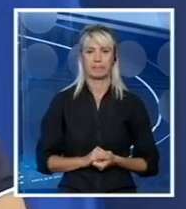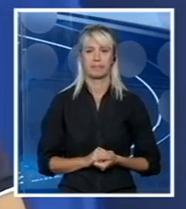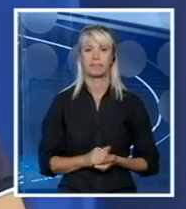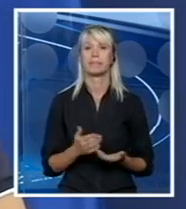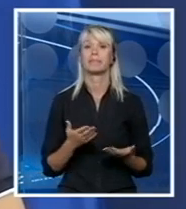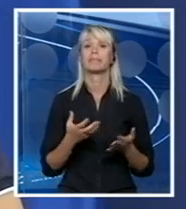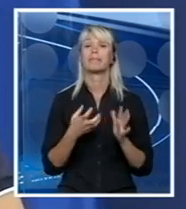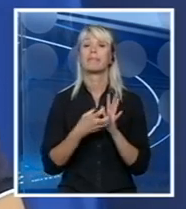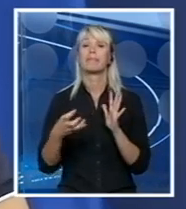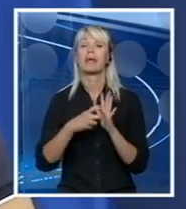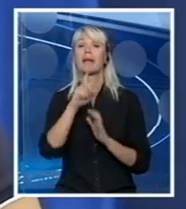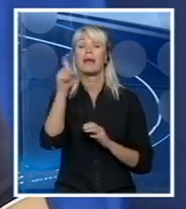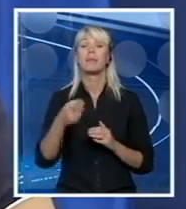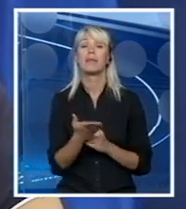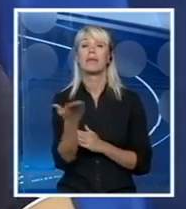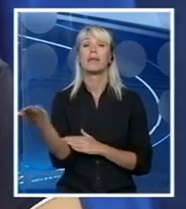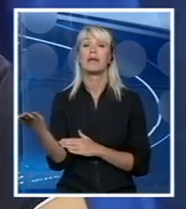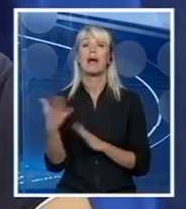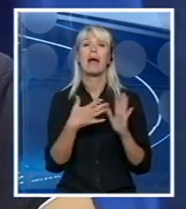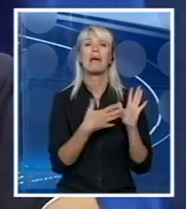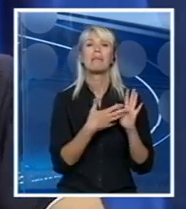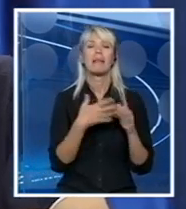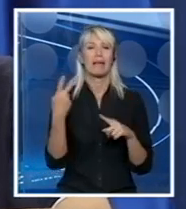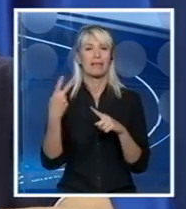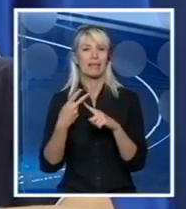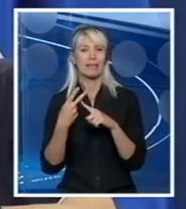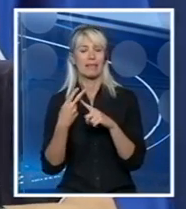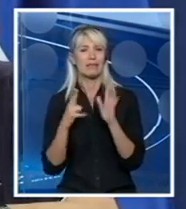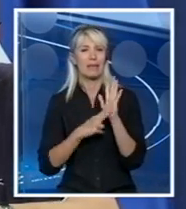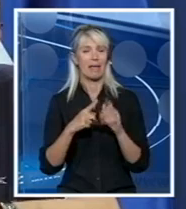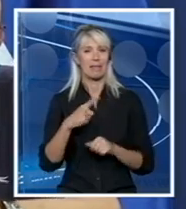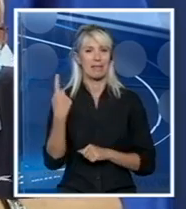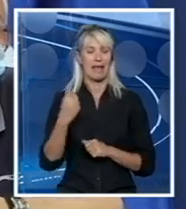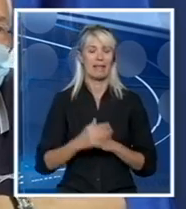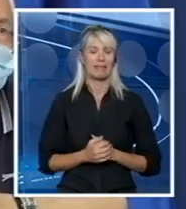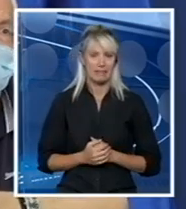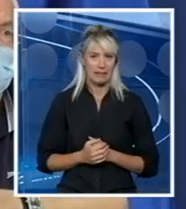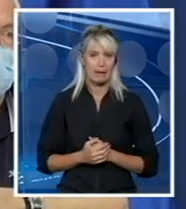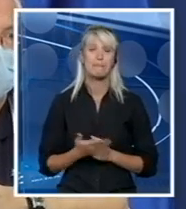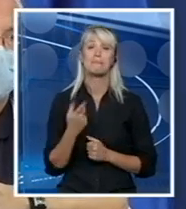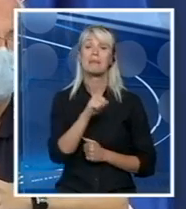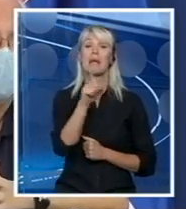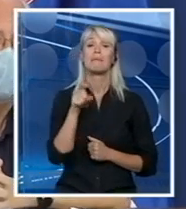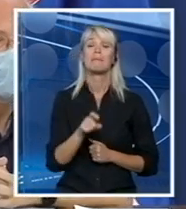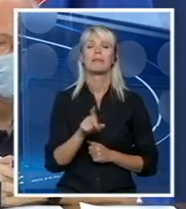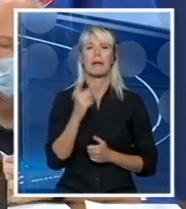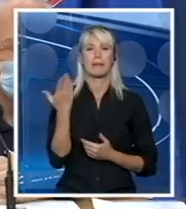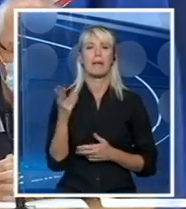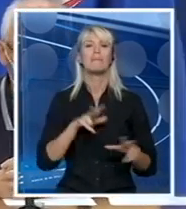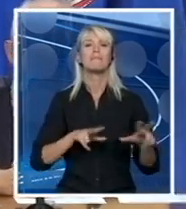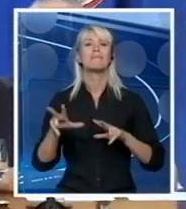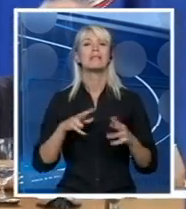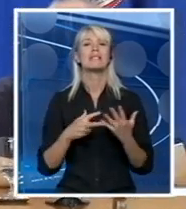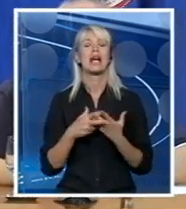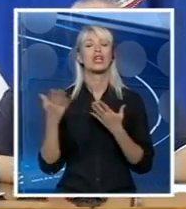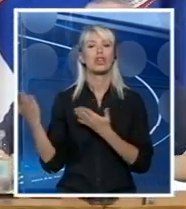Izvolite dalje. Mladene, televizija N1, izvolite. Dobar dan, Mladen Savatović, N1 televizija. Imam pitanje za ministra Šarčevića. Prvo,